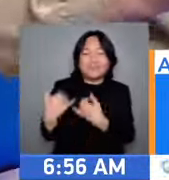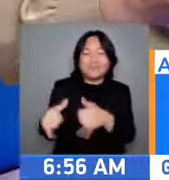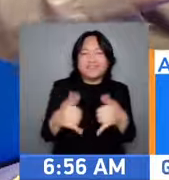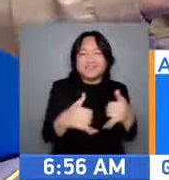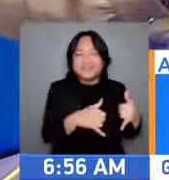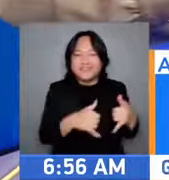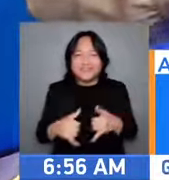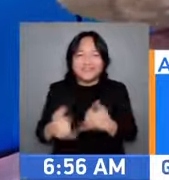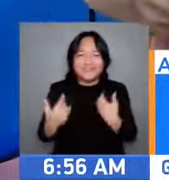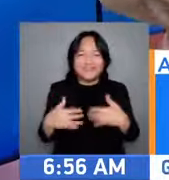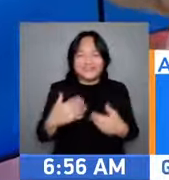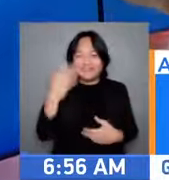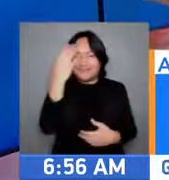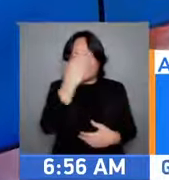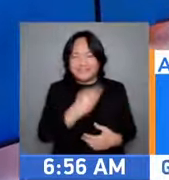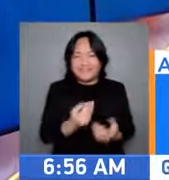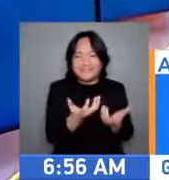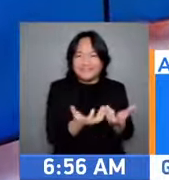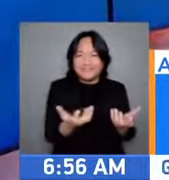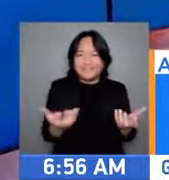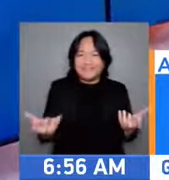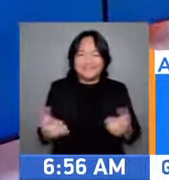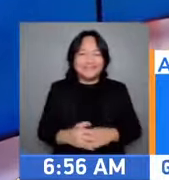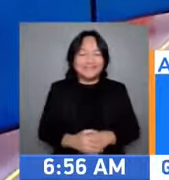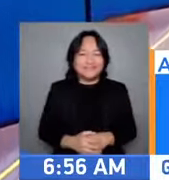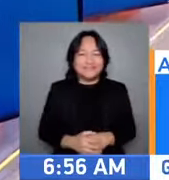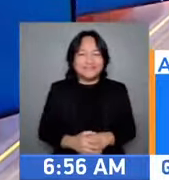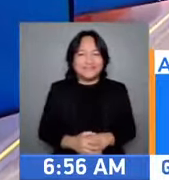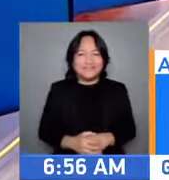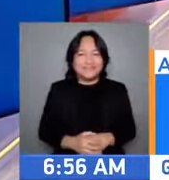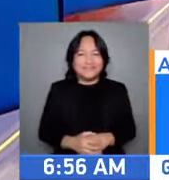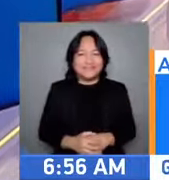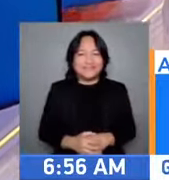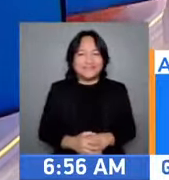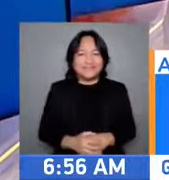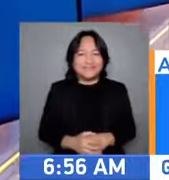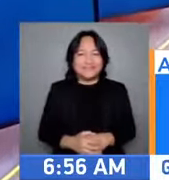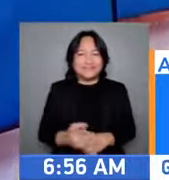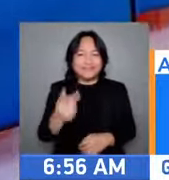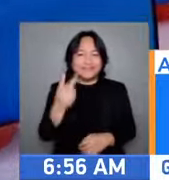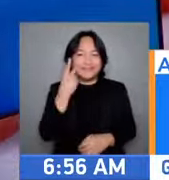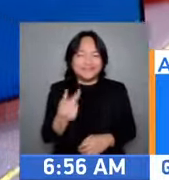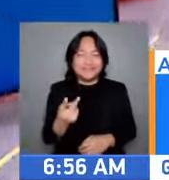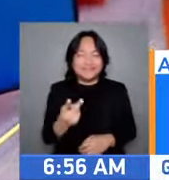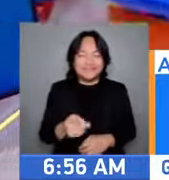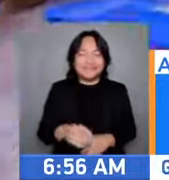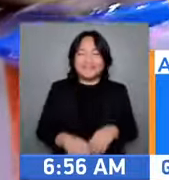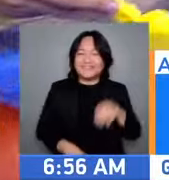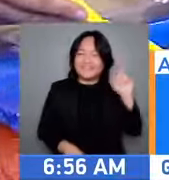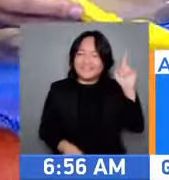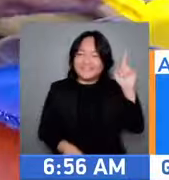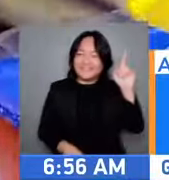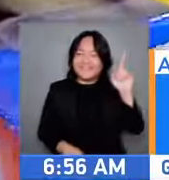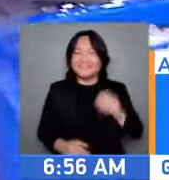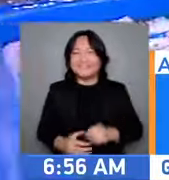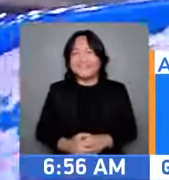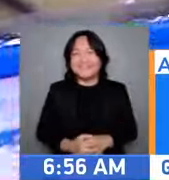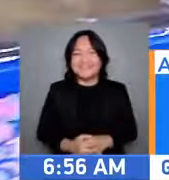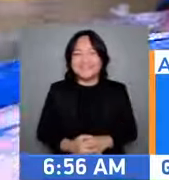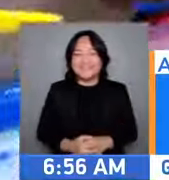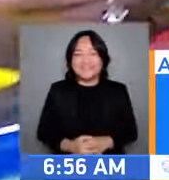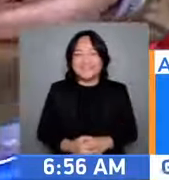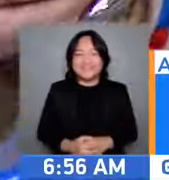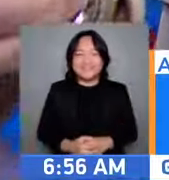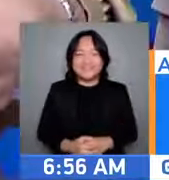yakin? Ano yakin, ha? Magic, 1, 2, 3. Wow! Amazing siya pa din. On brand. Galing.